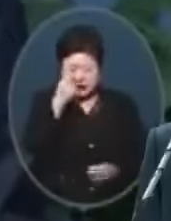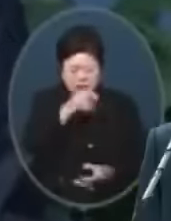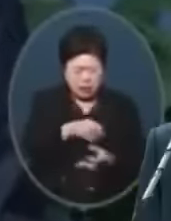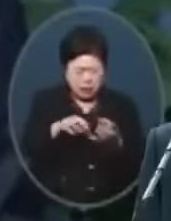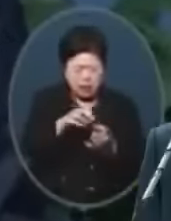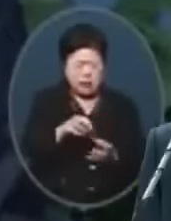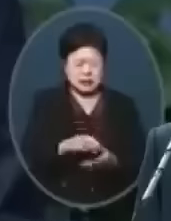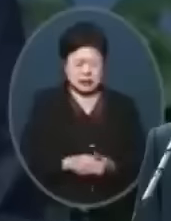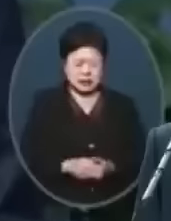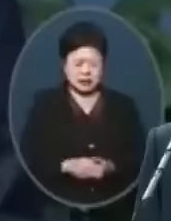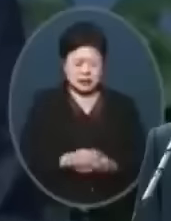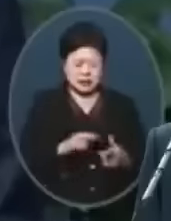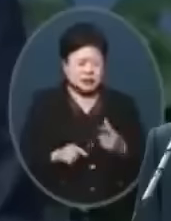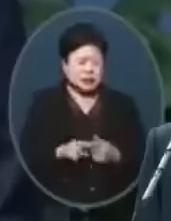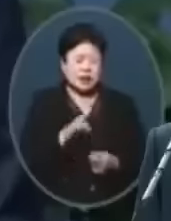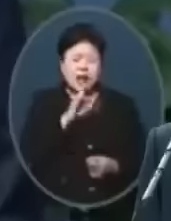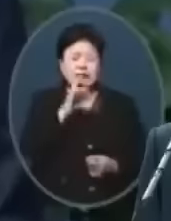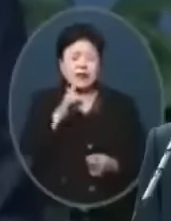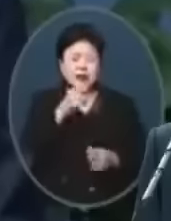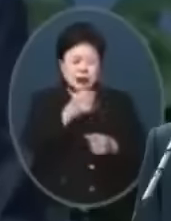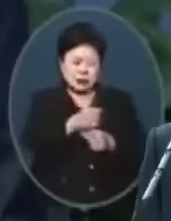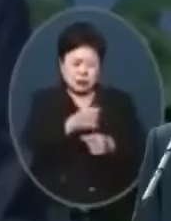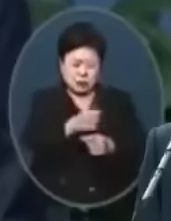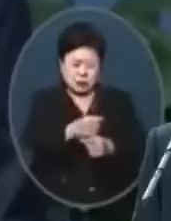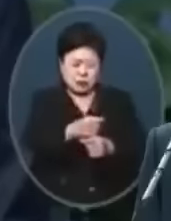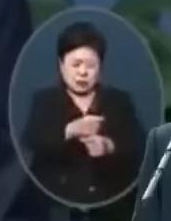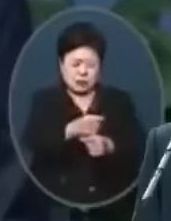은거키를 더 이상 안 냅니다. 예수 믿고 나오면.